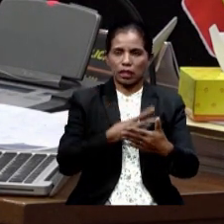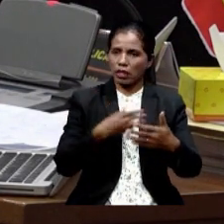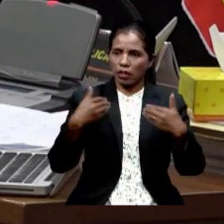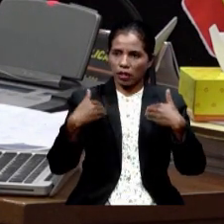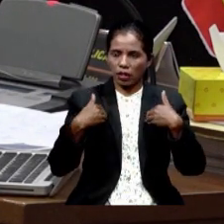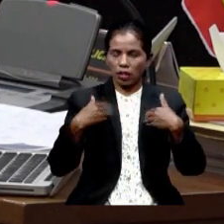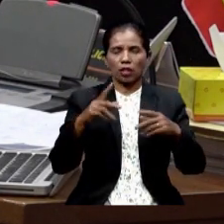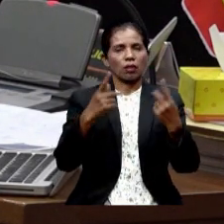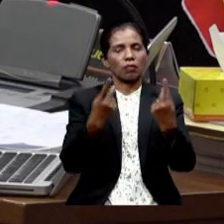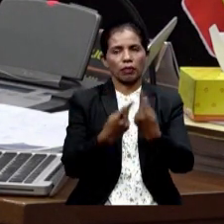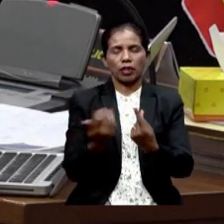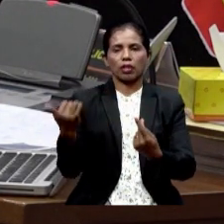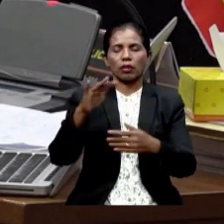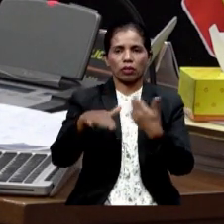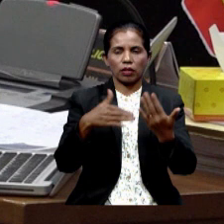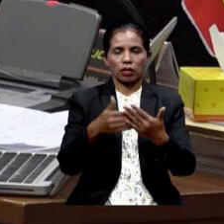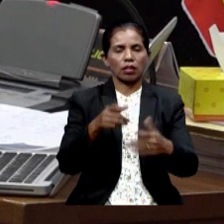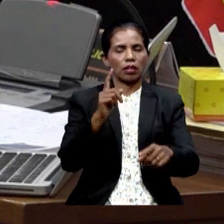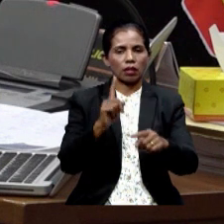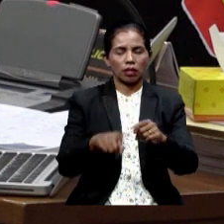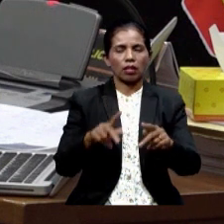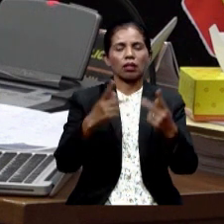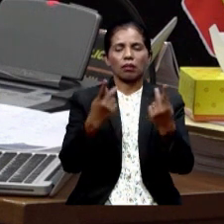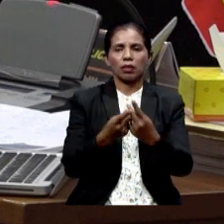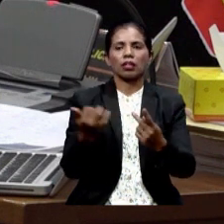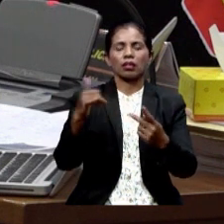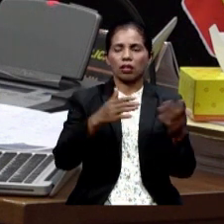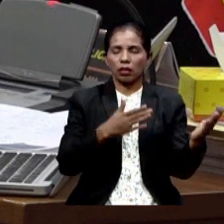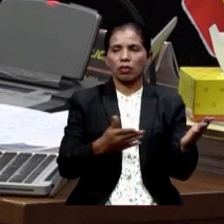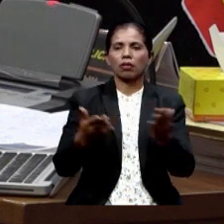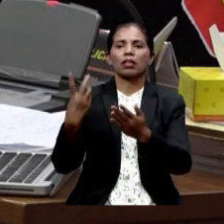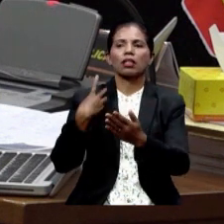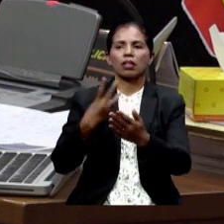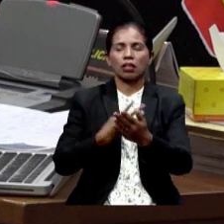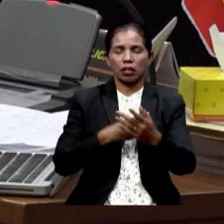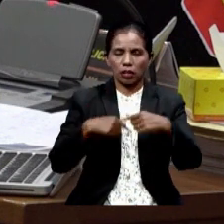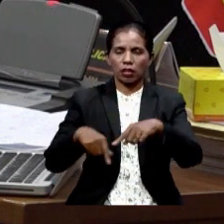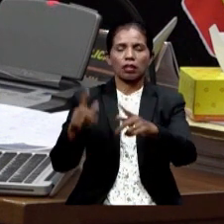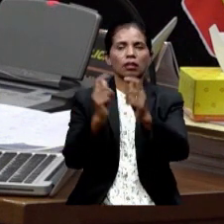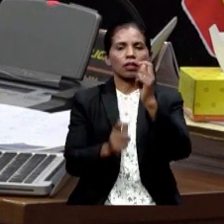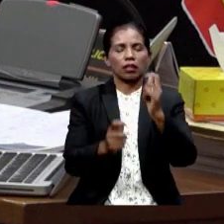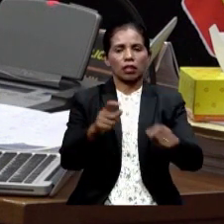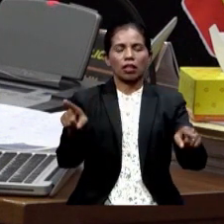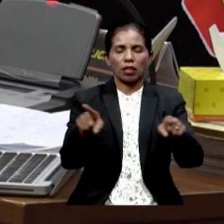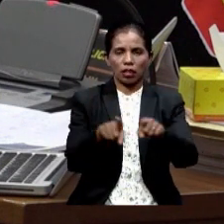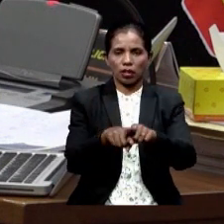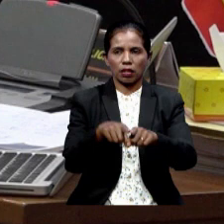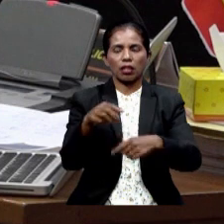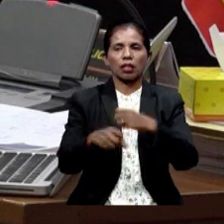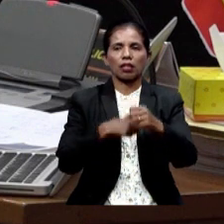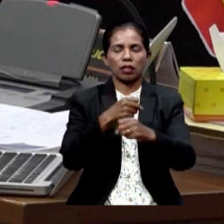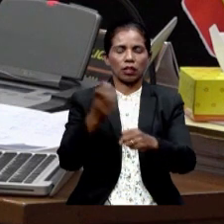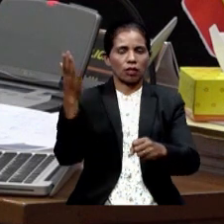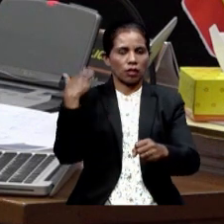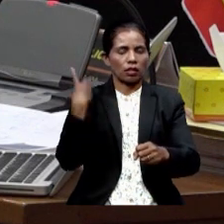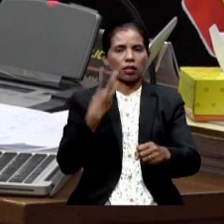ho companhia sira que ta halo ba o sira companhia sira bele lori ita ba iha ia tribunal ne sang iha tina hira kliu ba